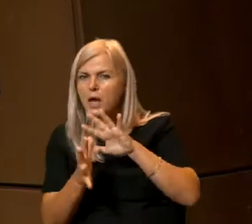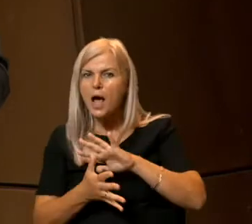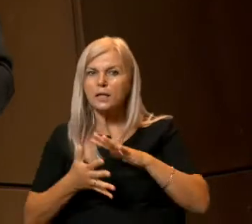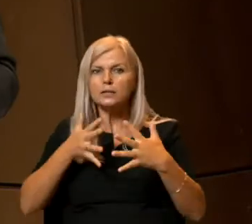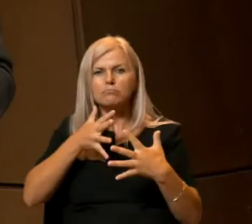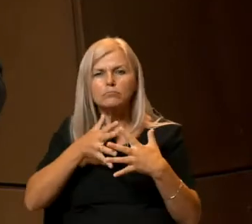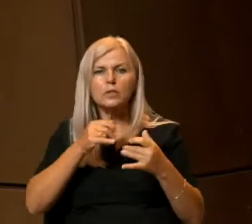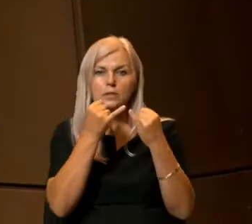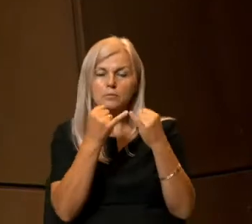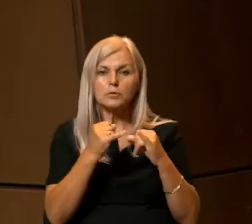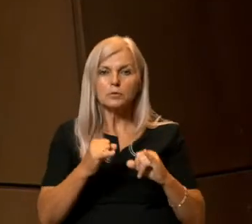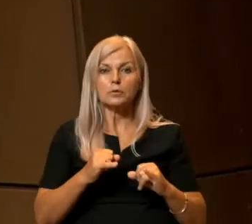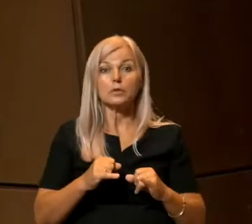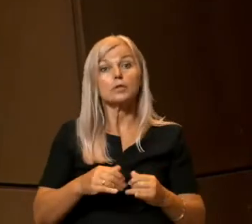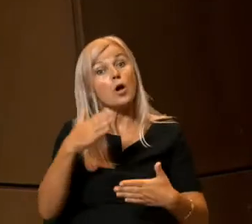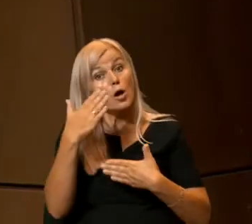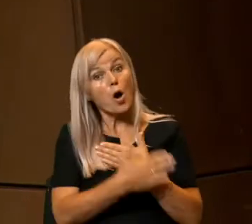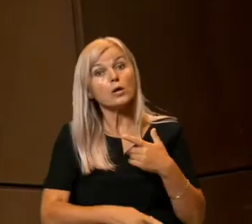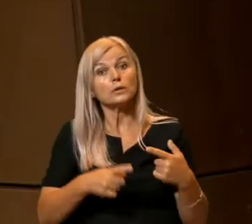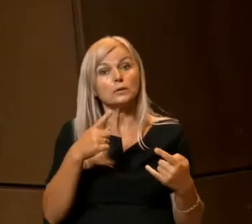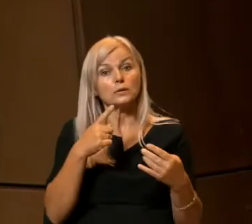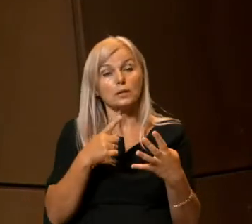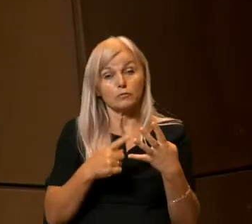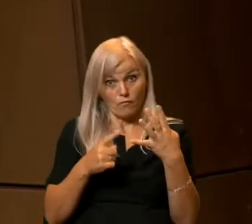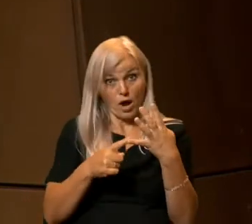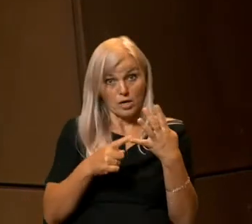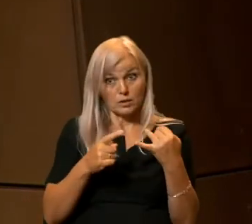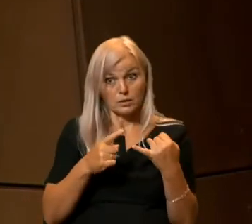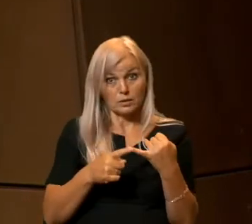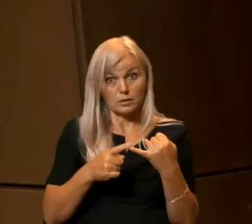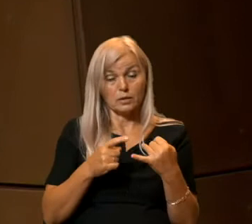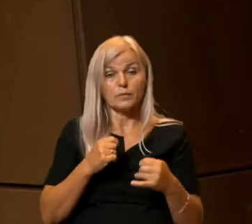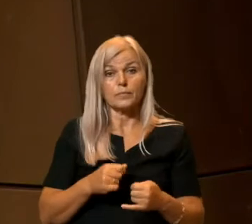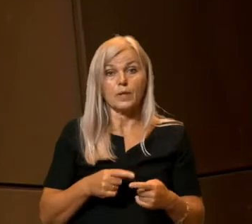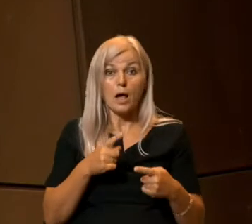tacy sami. Ostatnim elementem, napisałem o tym